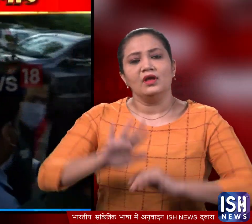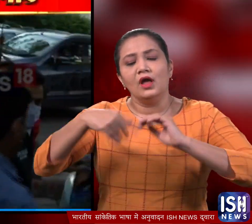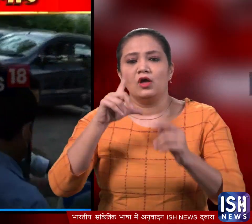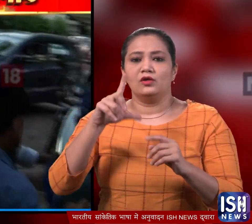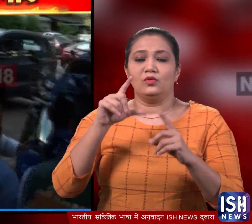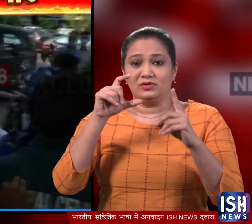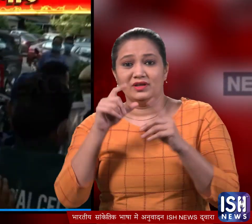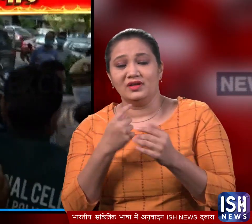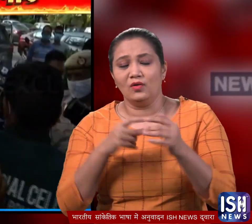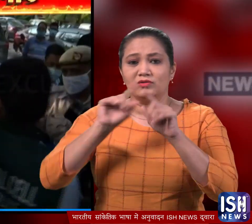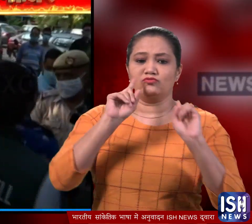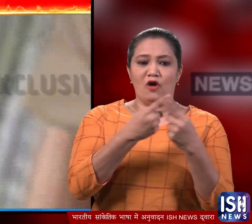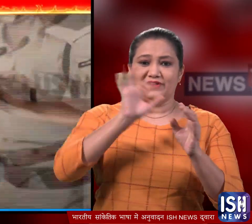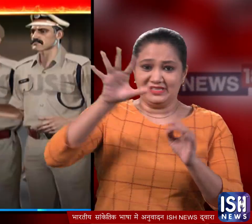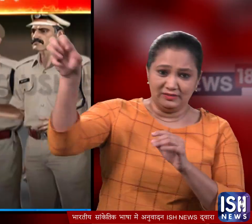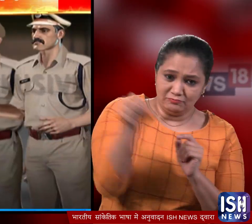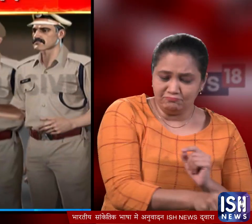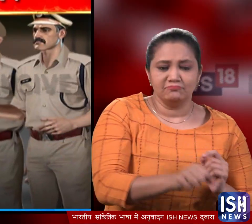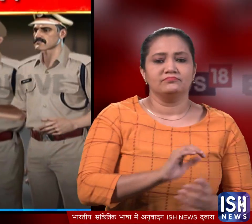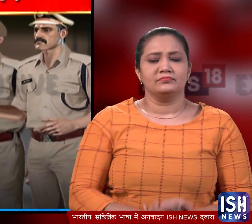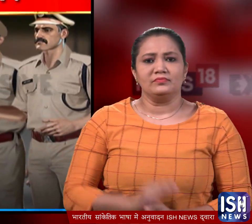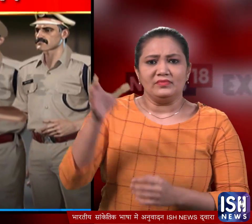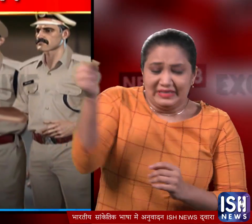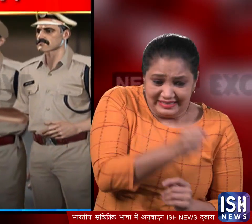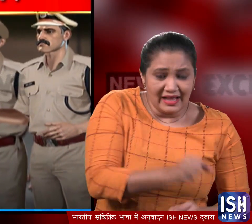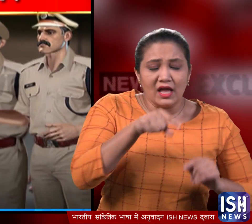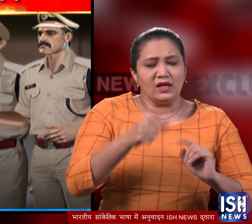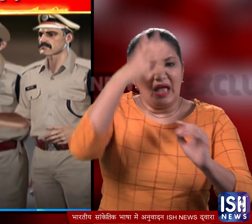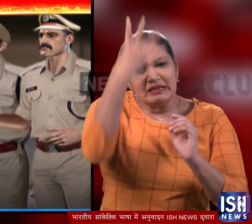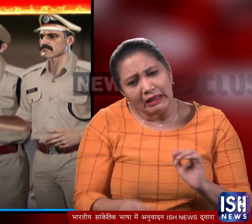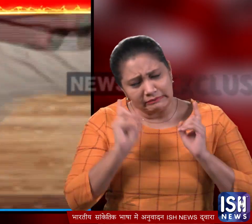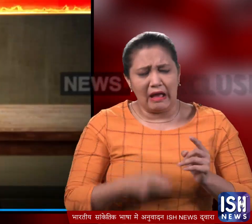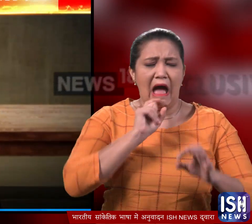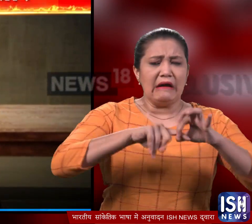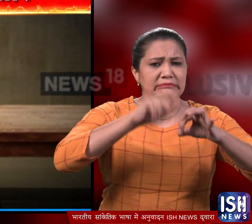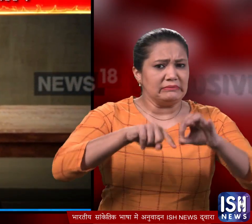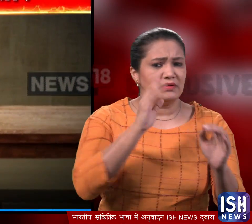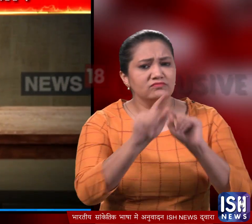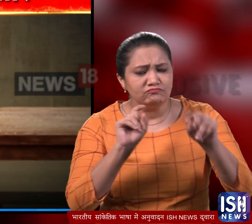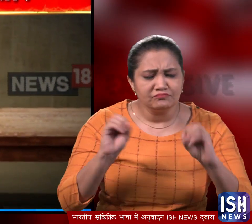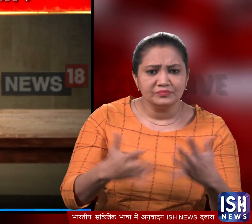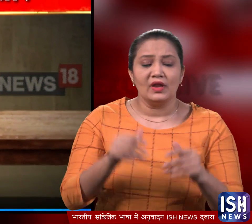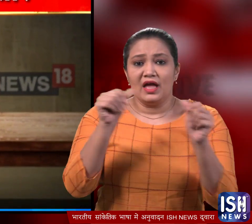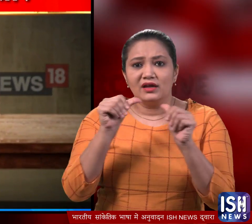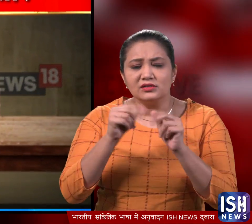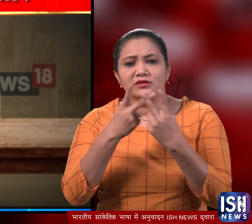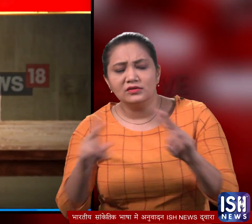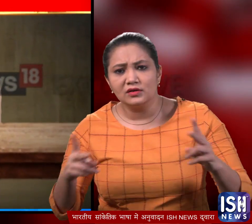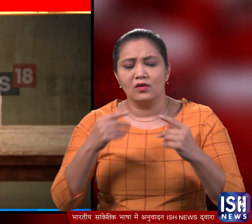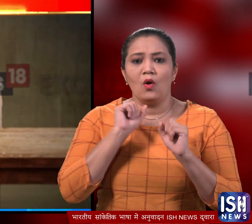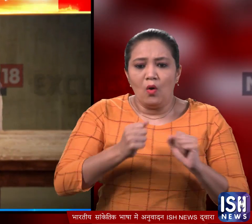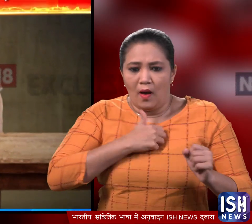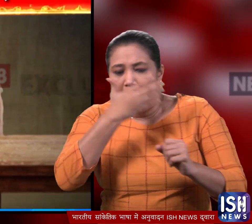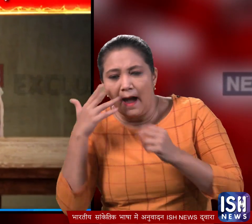लोधी रोड पर बने स्पेशल सेल के दफ्तर लाई, जहां पुलिस ने उससे रात में ही पूछताछ शुरू कर दी। पुलिस ने दावा किया कि अशरफ ने पूछताछ में